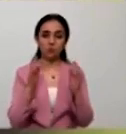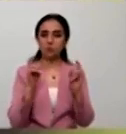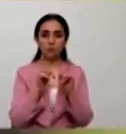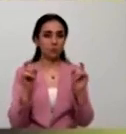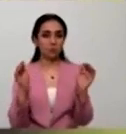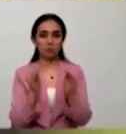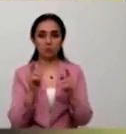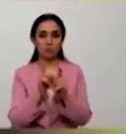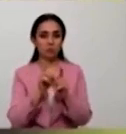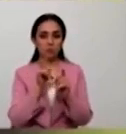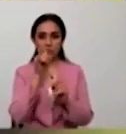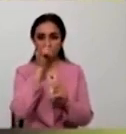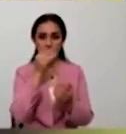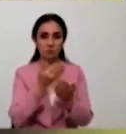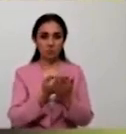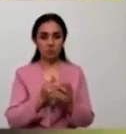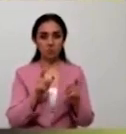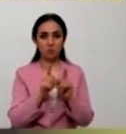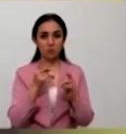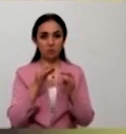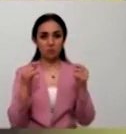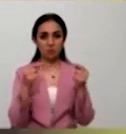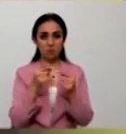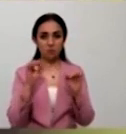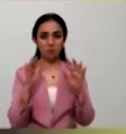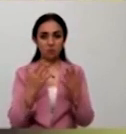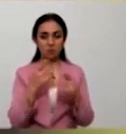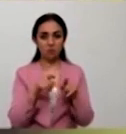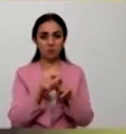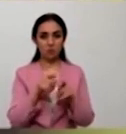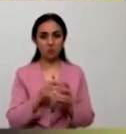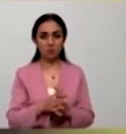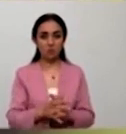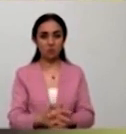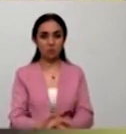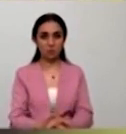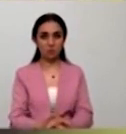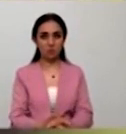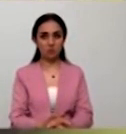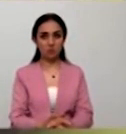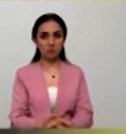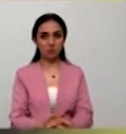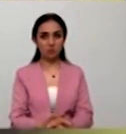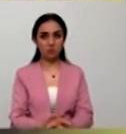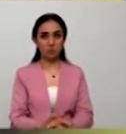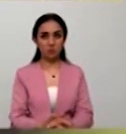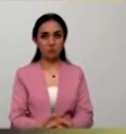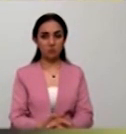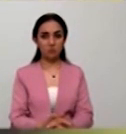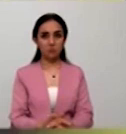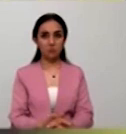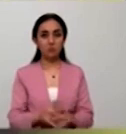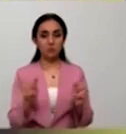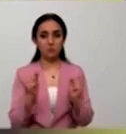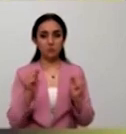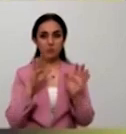undan kichik son ham tushmaydi. Bu demak aniq hodisa, ya'ni muqarrar hodisa. İkincisi, qishdan